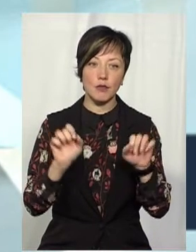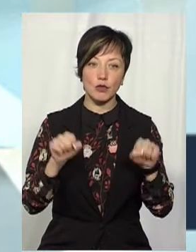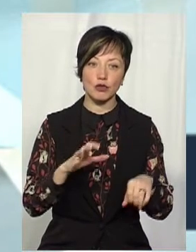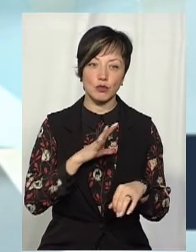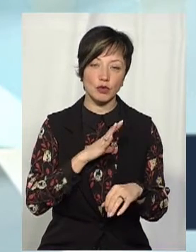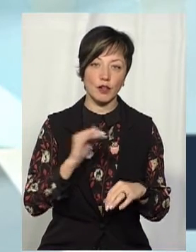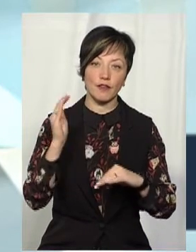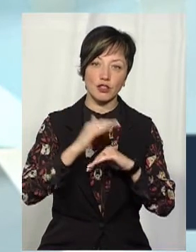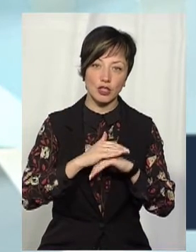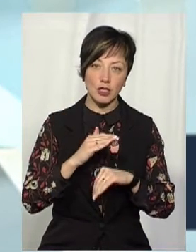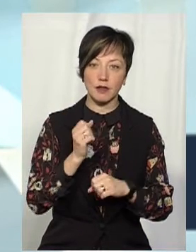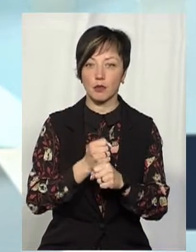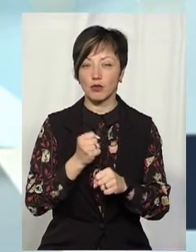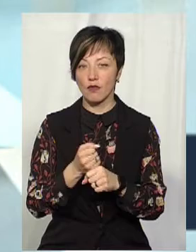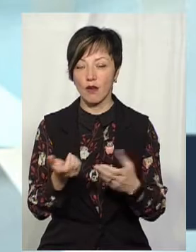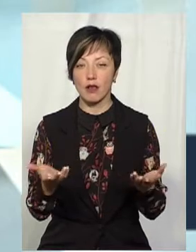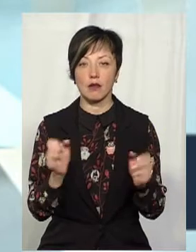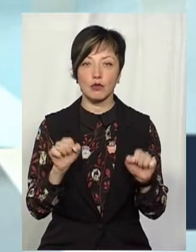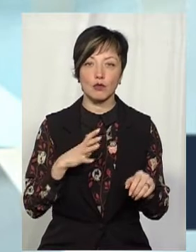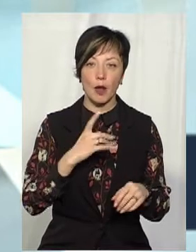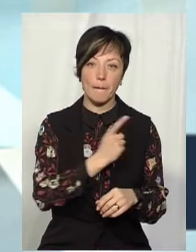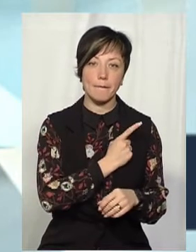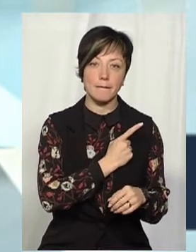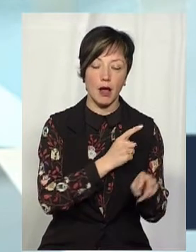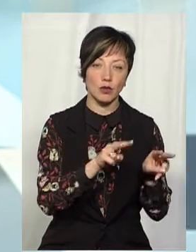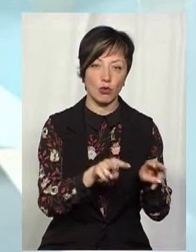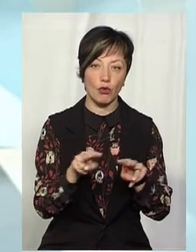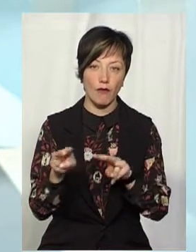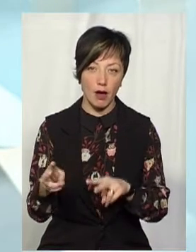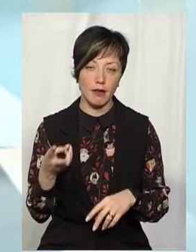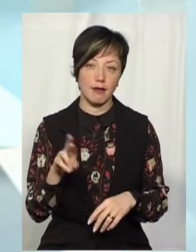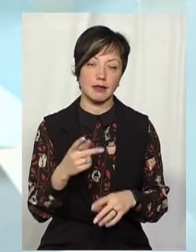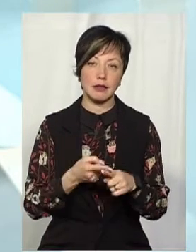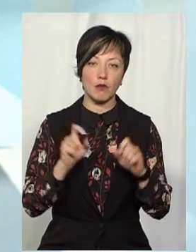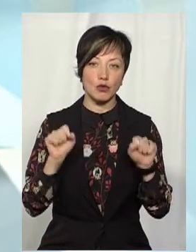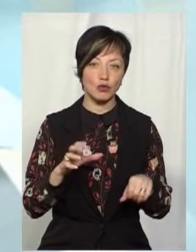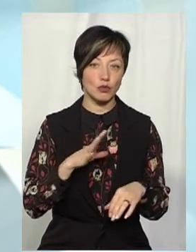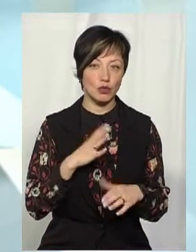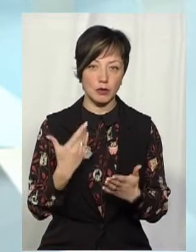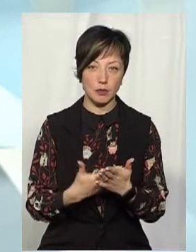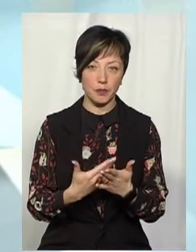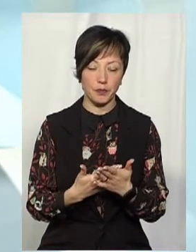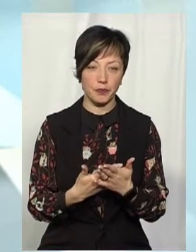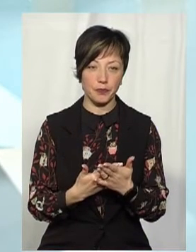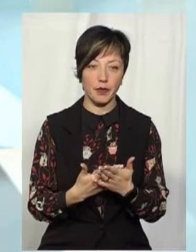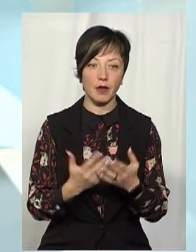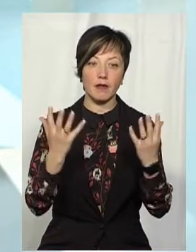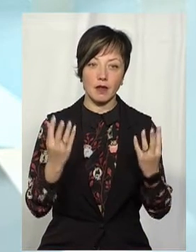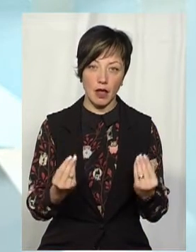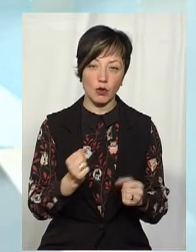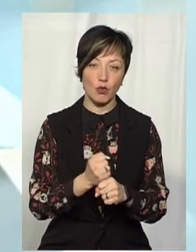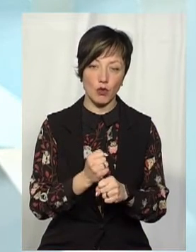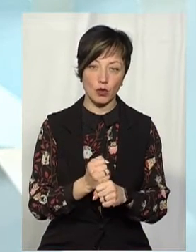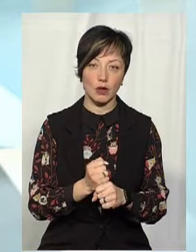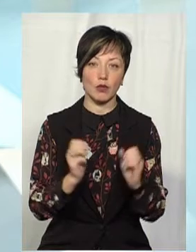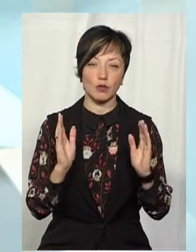бути там і вечірнє відпрацювання, це може бути патрулювання. Це може бути, якщо це в день